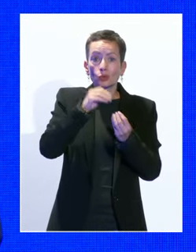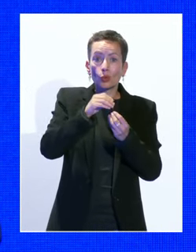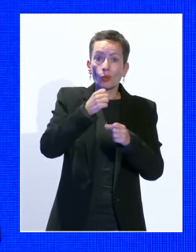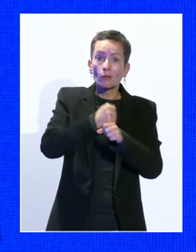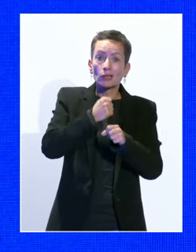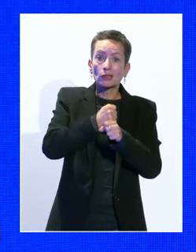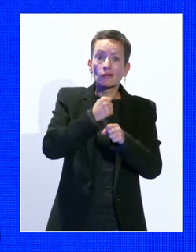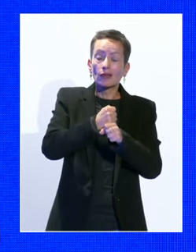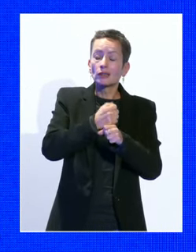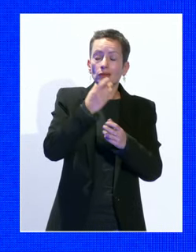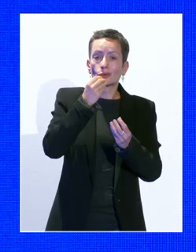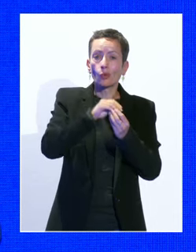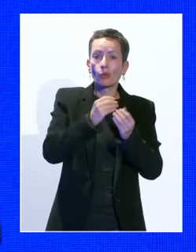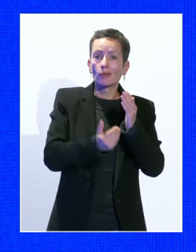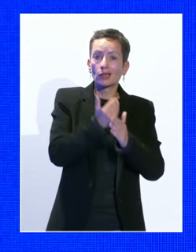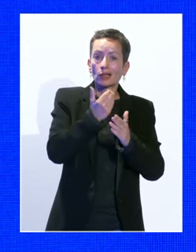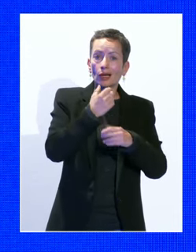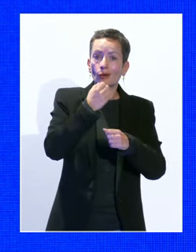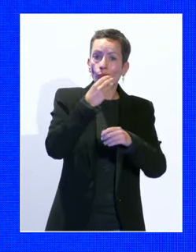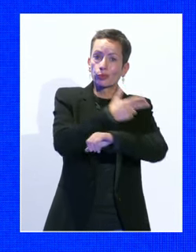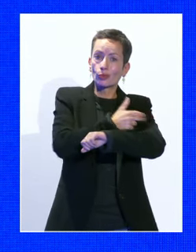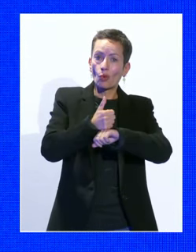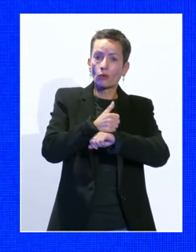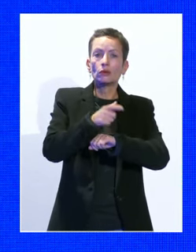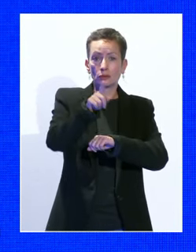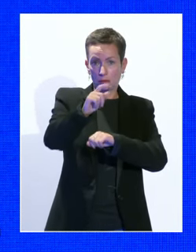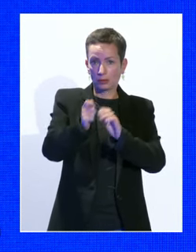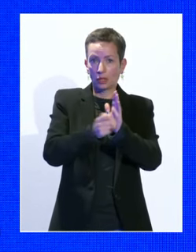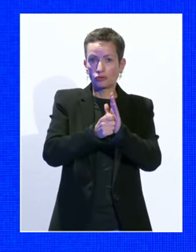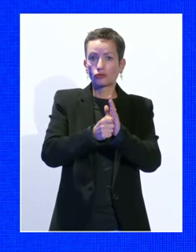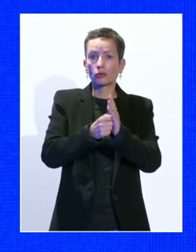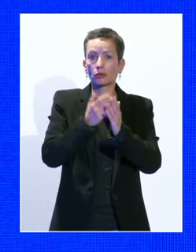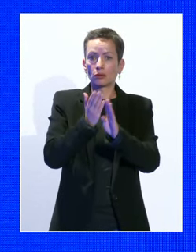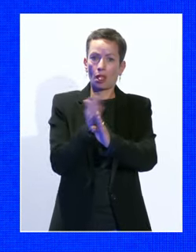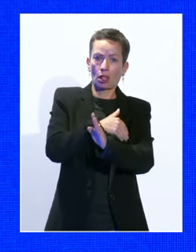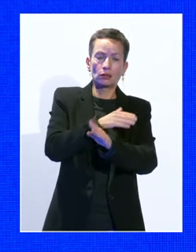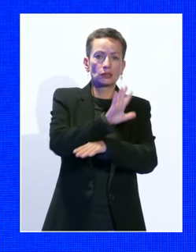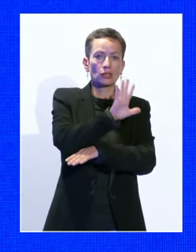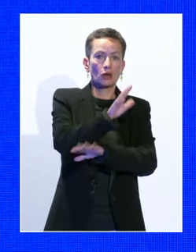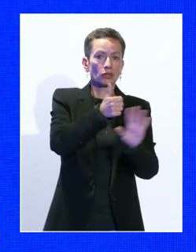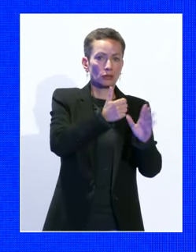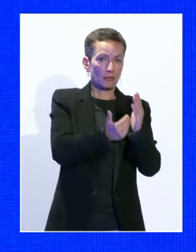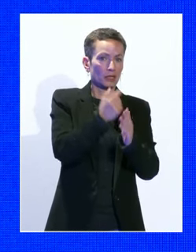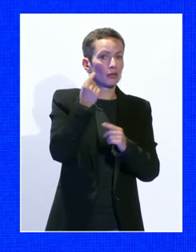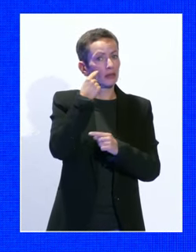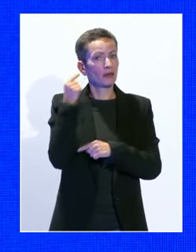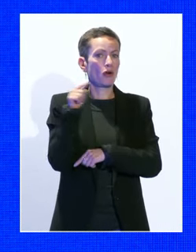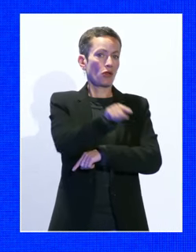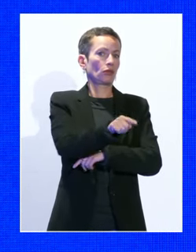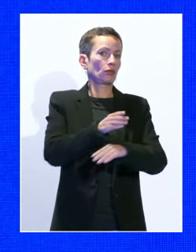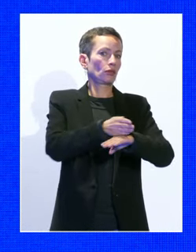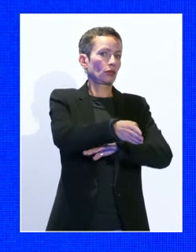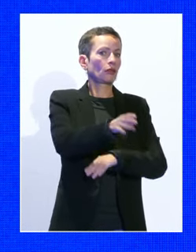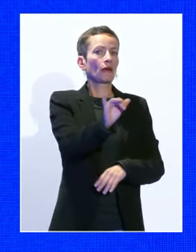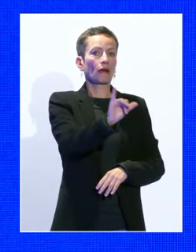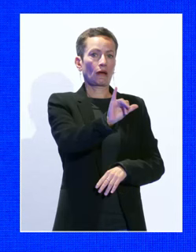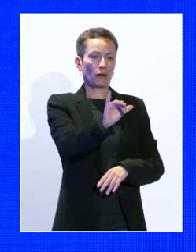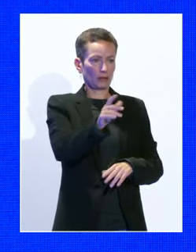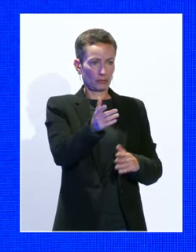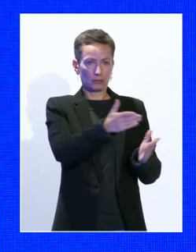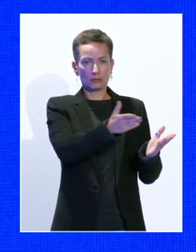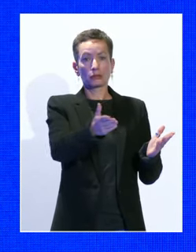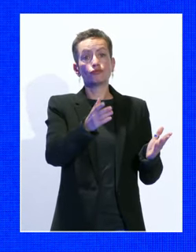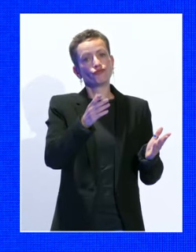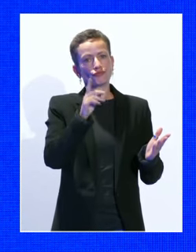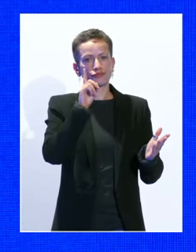bureaux, un jour venez un peu plus tôt et rencontrez vers 5 ou 6 heures du matin qui sont ceux, plus